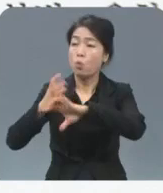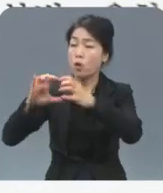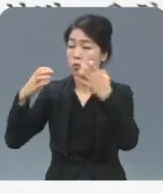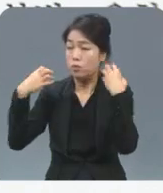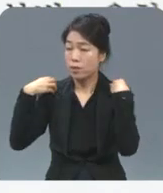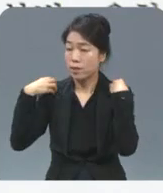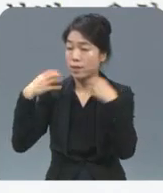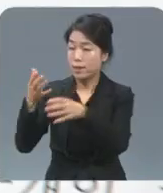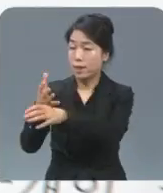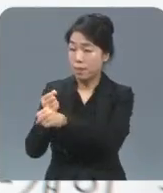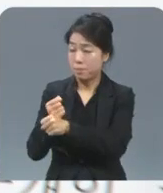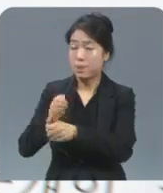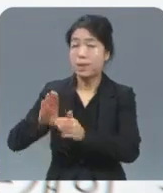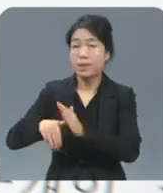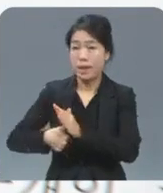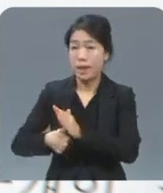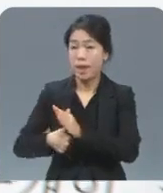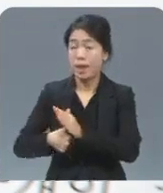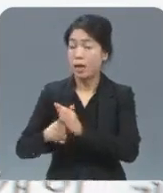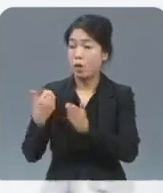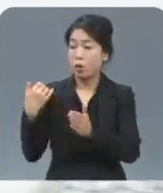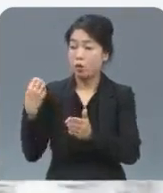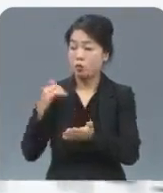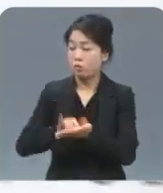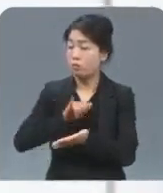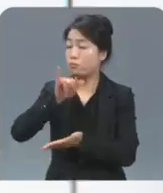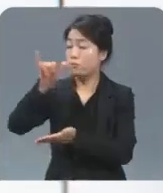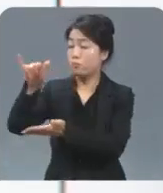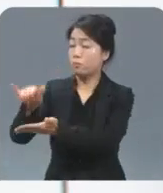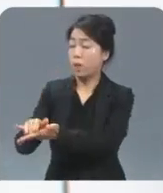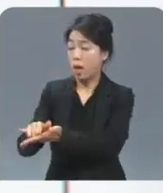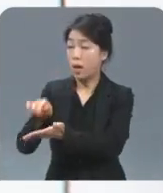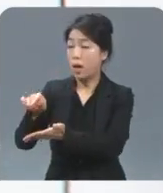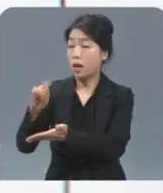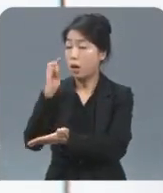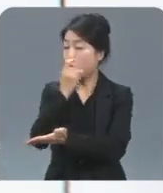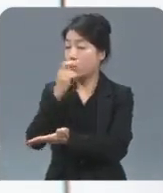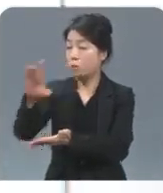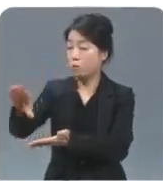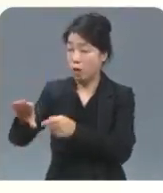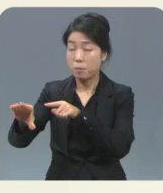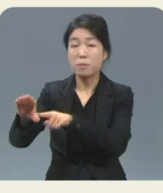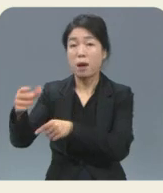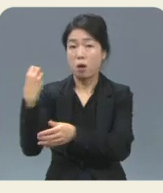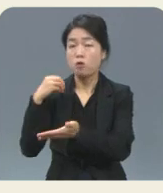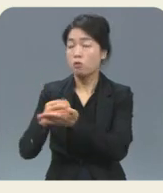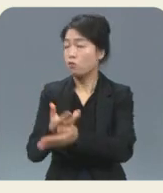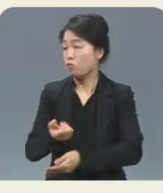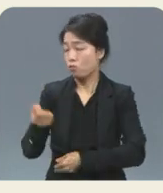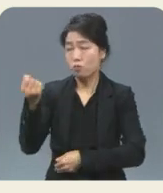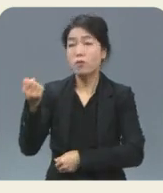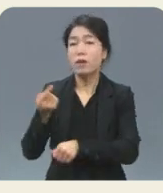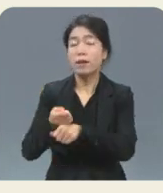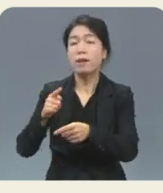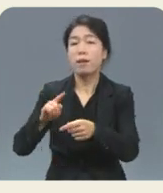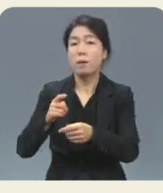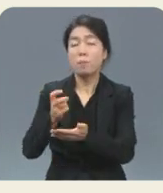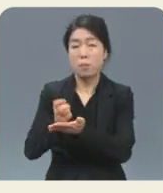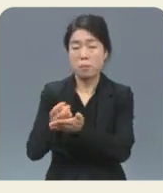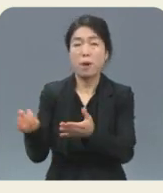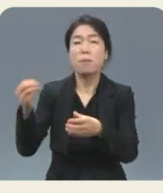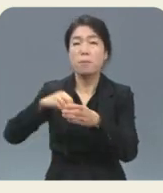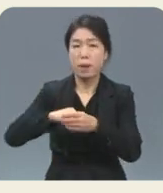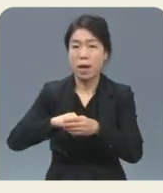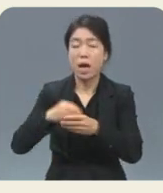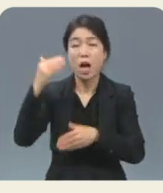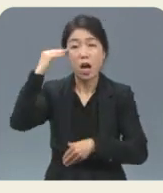자치단체와 협약을 맺을 때 귀국 보증금 제도를 도입하는 내용도 포함됐습니다. 외국인 근로자가 국내에 입국하기